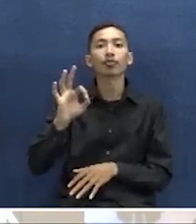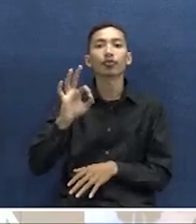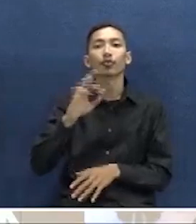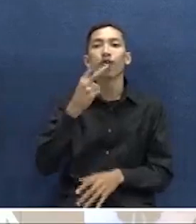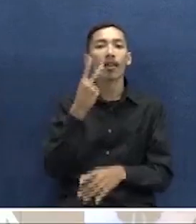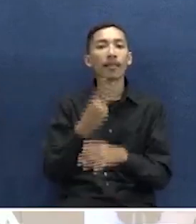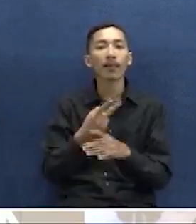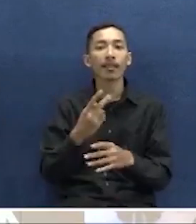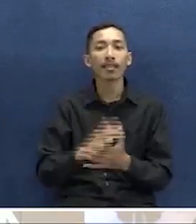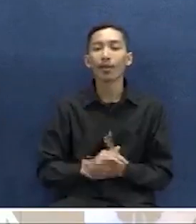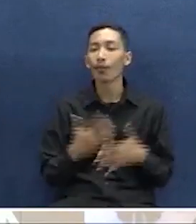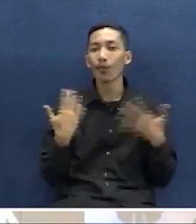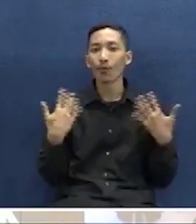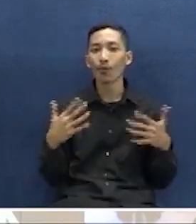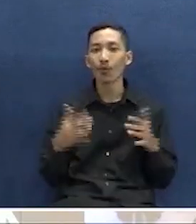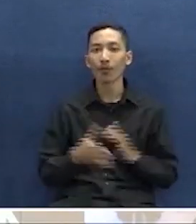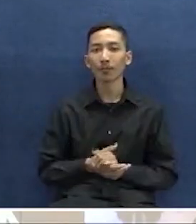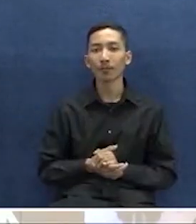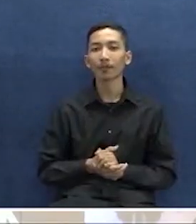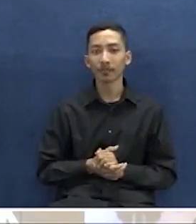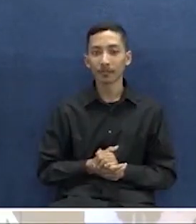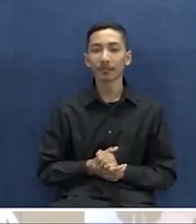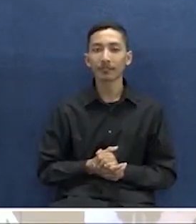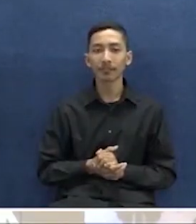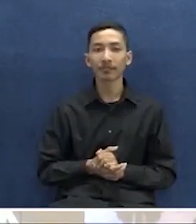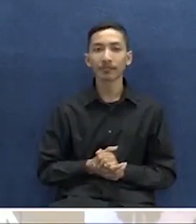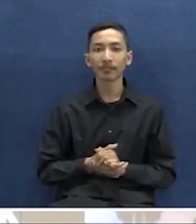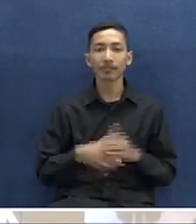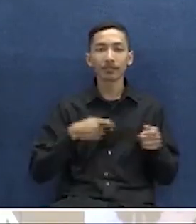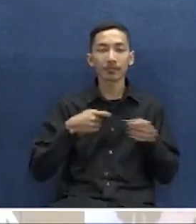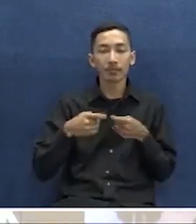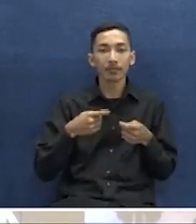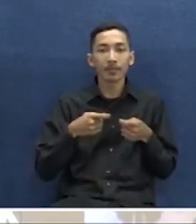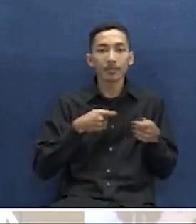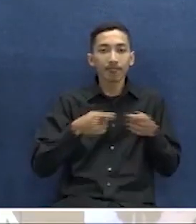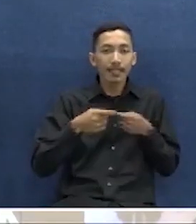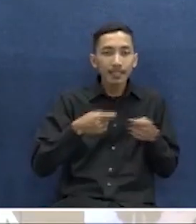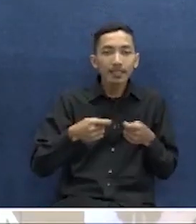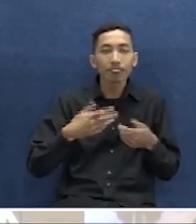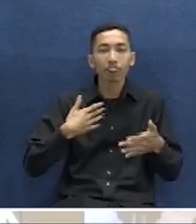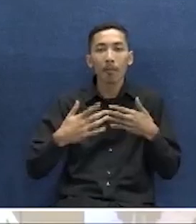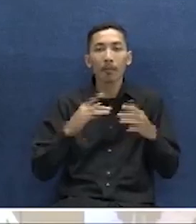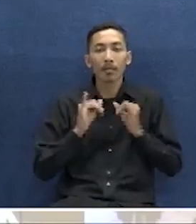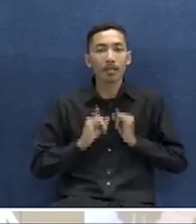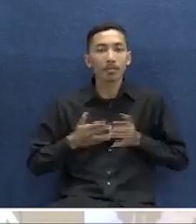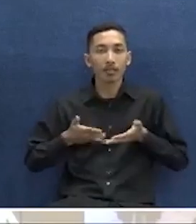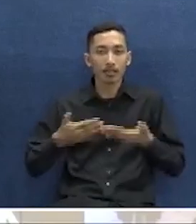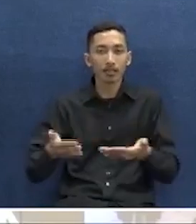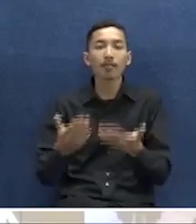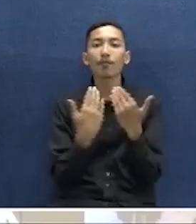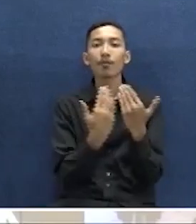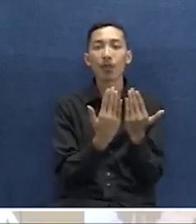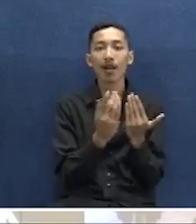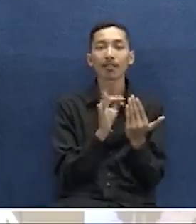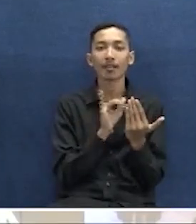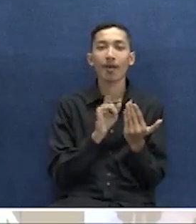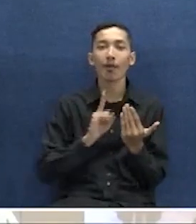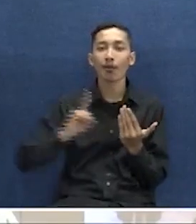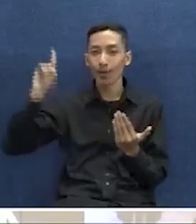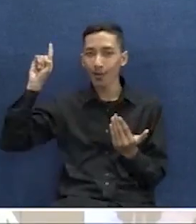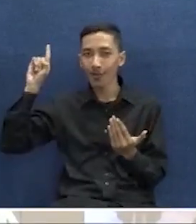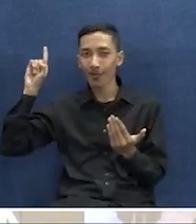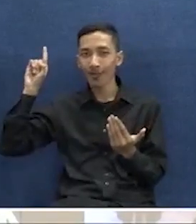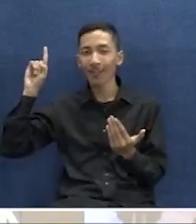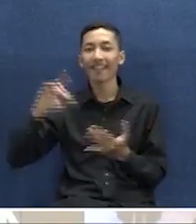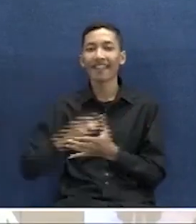apapun ikhtiar kita karena hasil itu urusan Allah dan selalu husnudzon yang semua hasil yang oleh terapkan